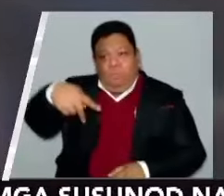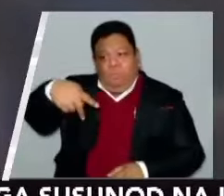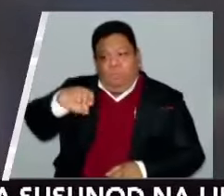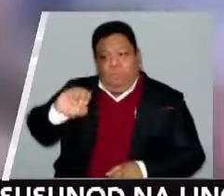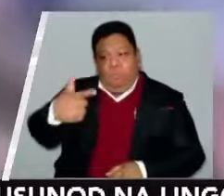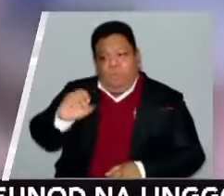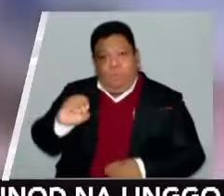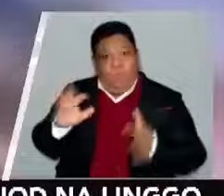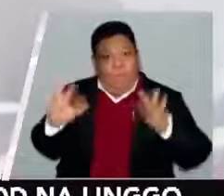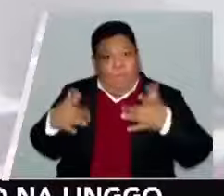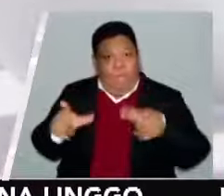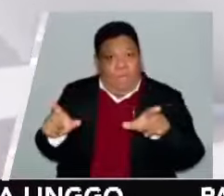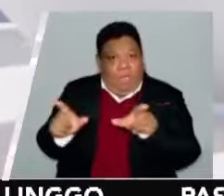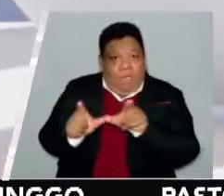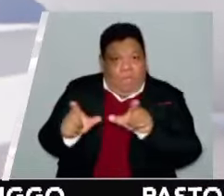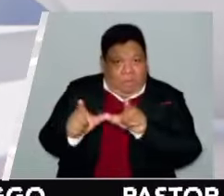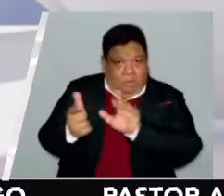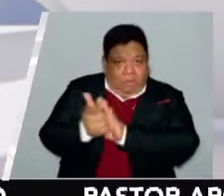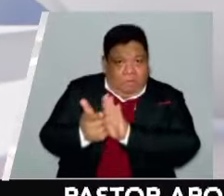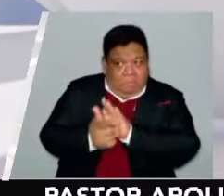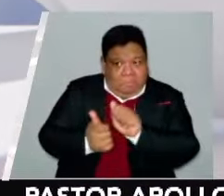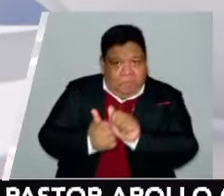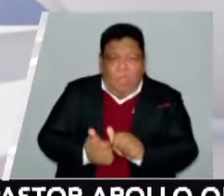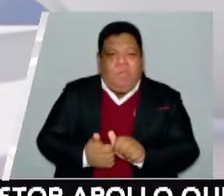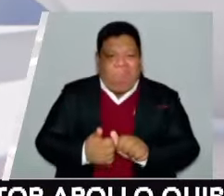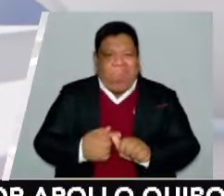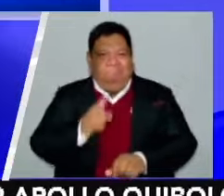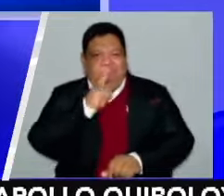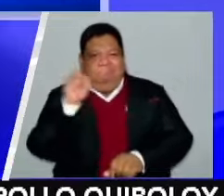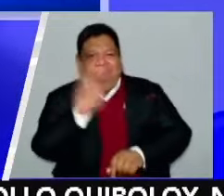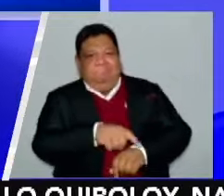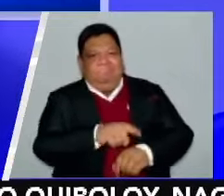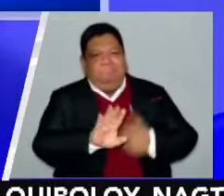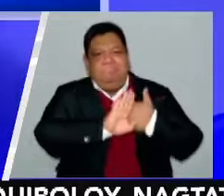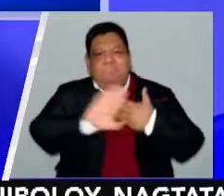unang balita. Bam Alegre. Bam!